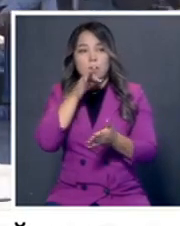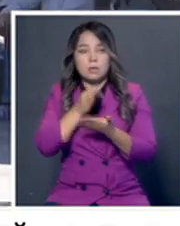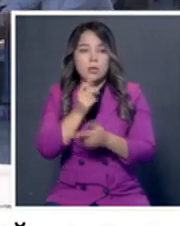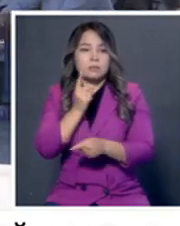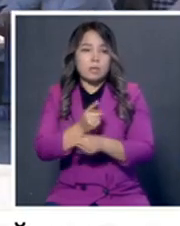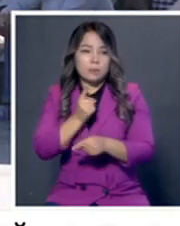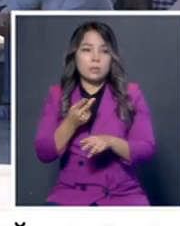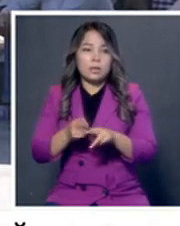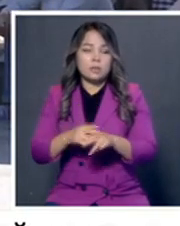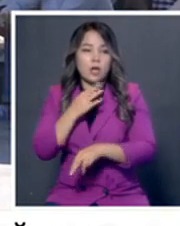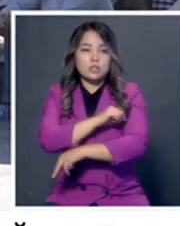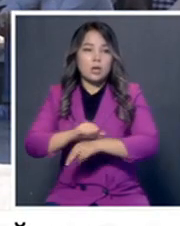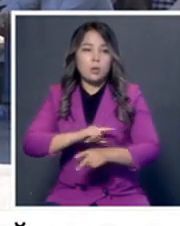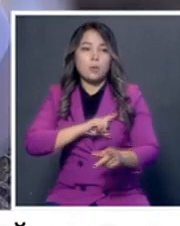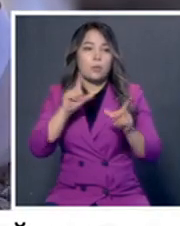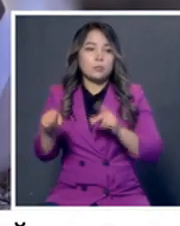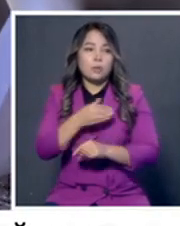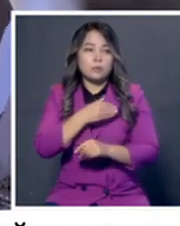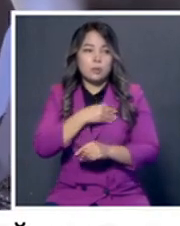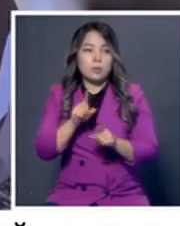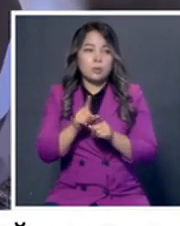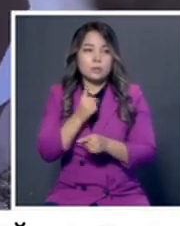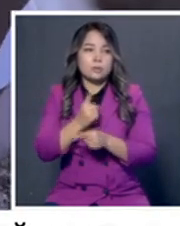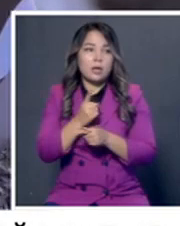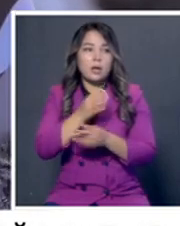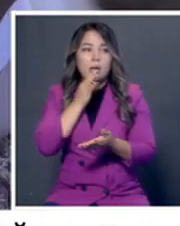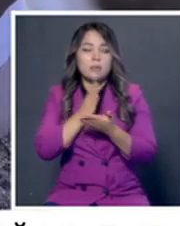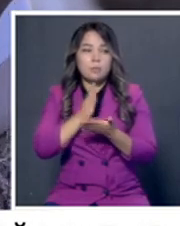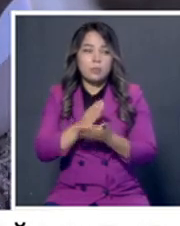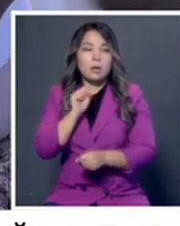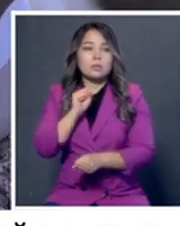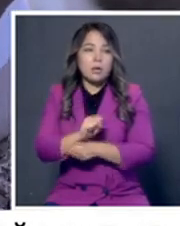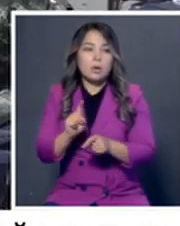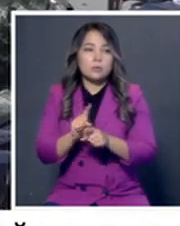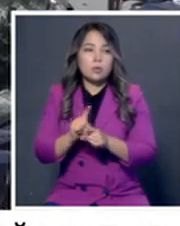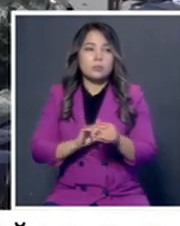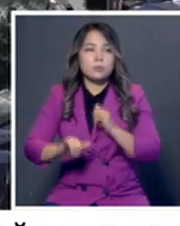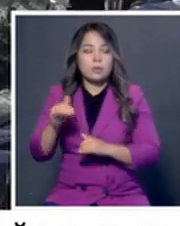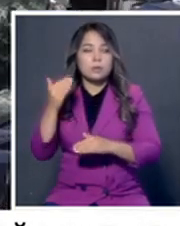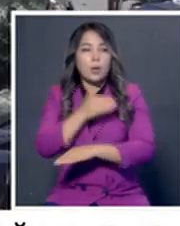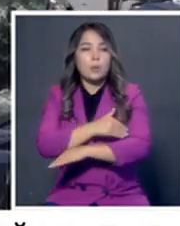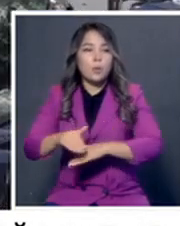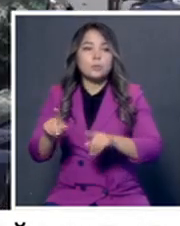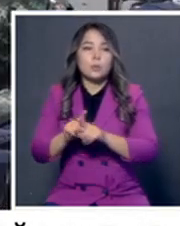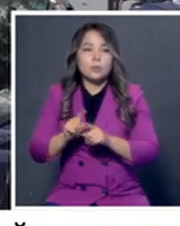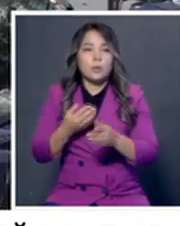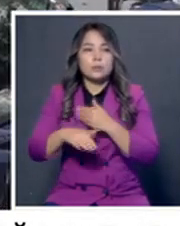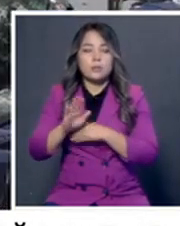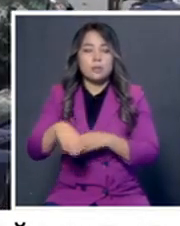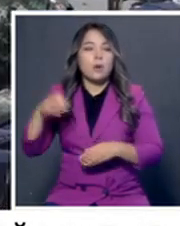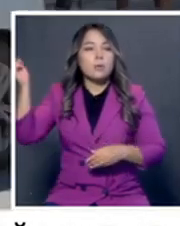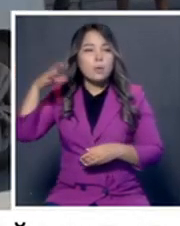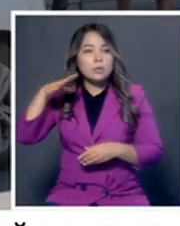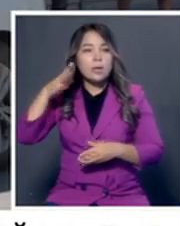шекарадан өтемдеушілер өте көп. Олар тіпті оқшаулау орны боп белгіленген автотұраққа сыймай көшеге шығып кеткен. Күн астында босып